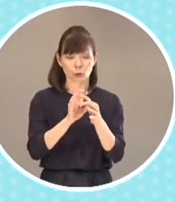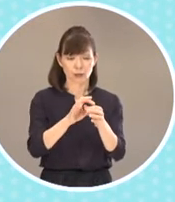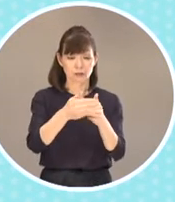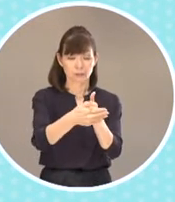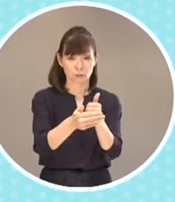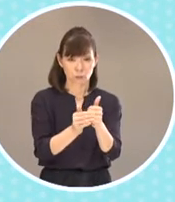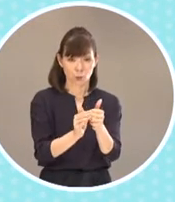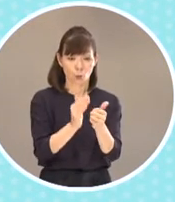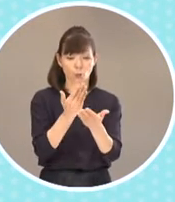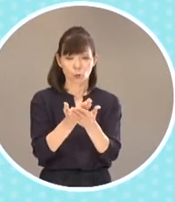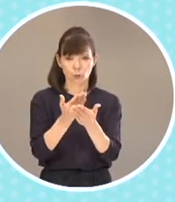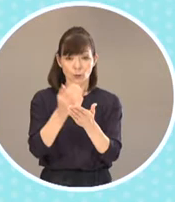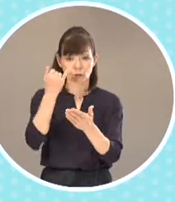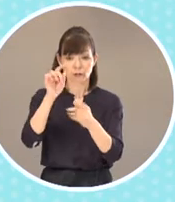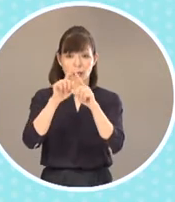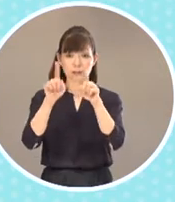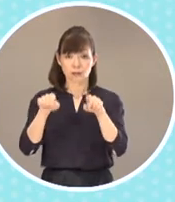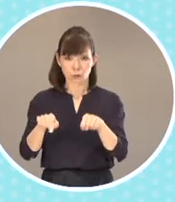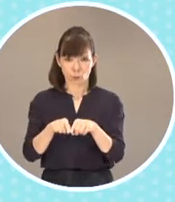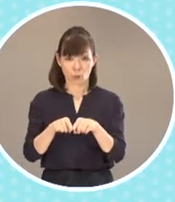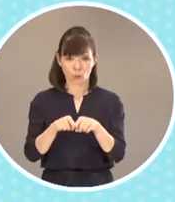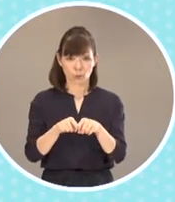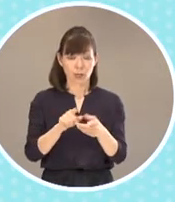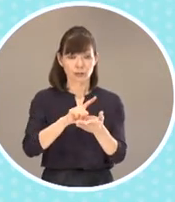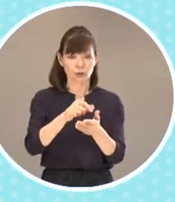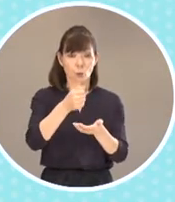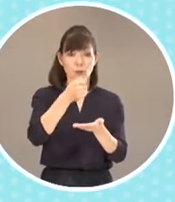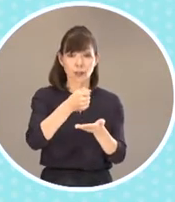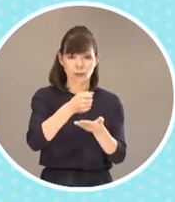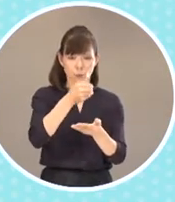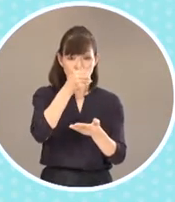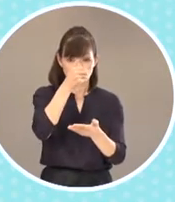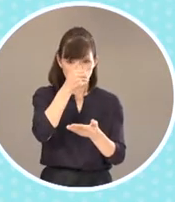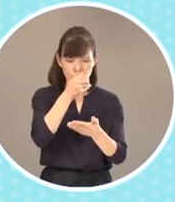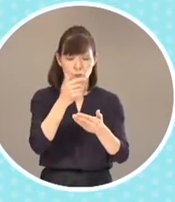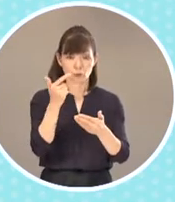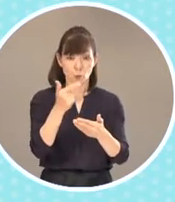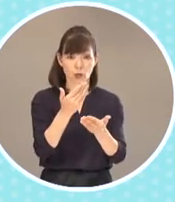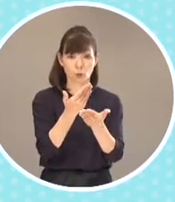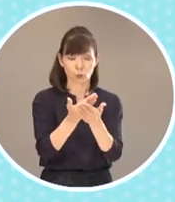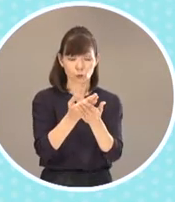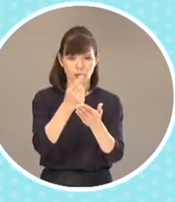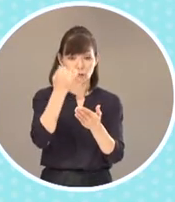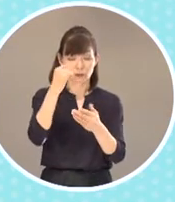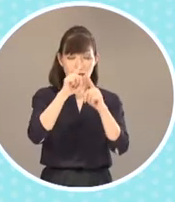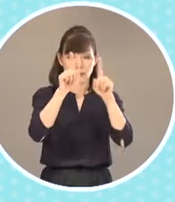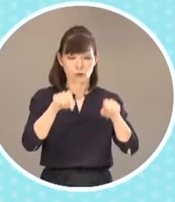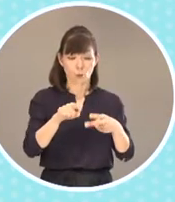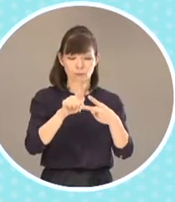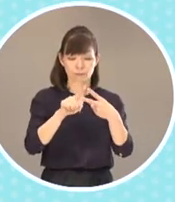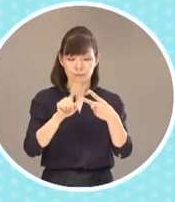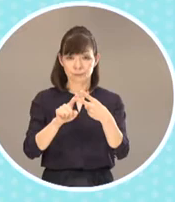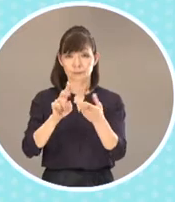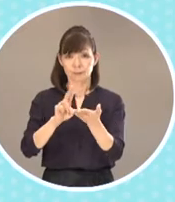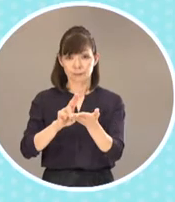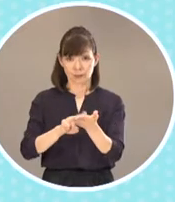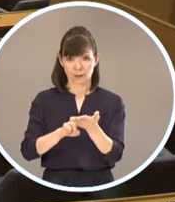保を求める意見書、地方財政の充実強化を求める意見書の2つの意見書が可決されました